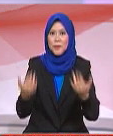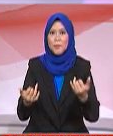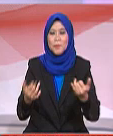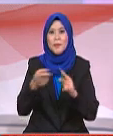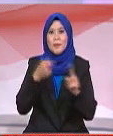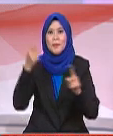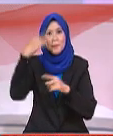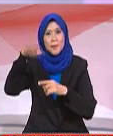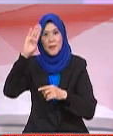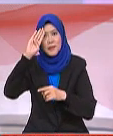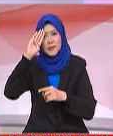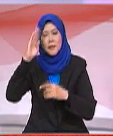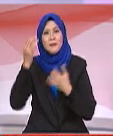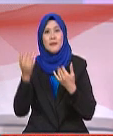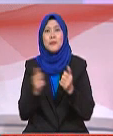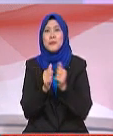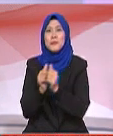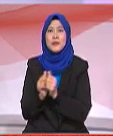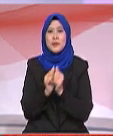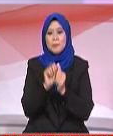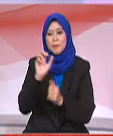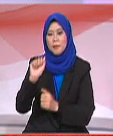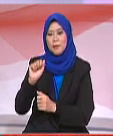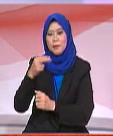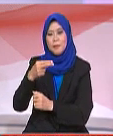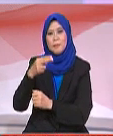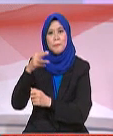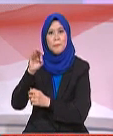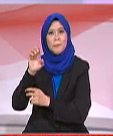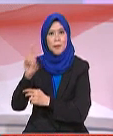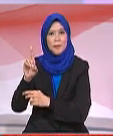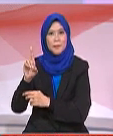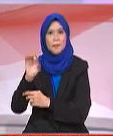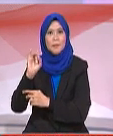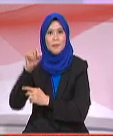Perlis, kita terus saja bersama Ahmad Iqbal Arif Yaakob.